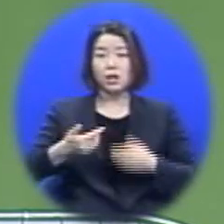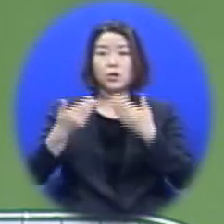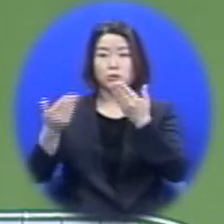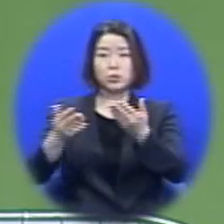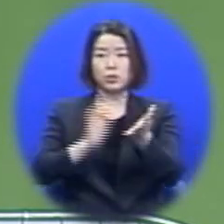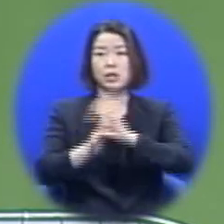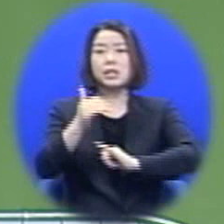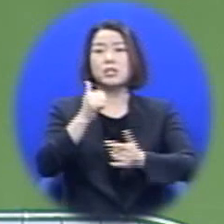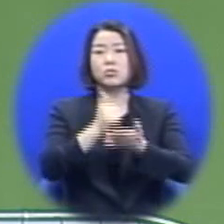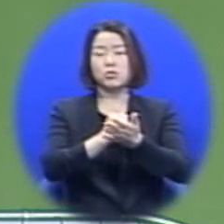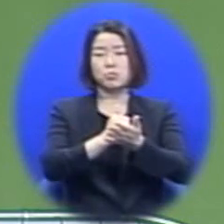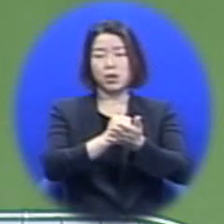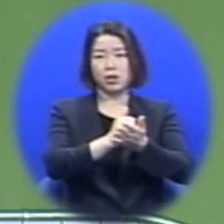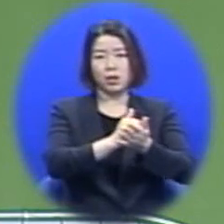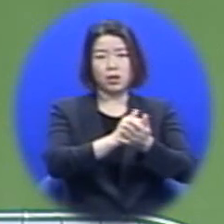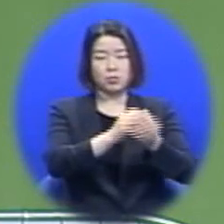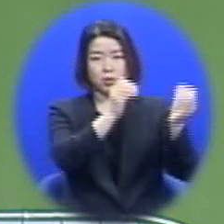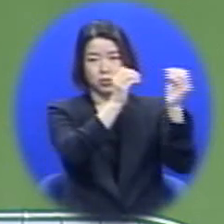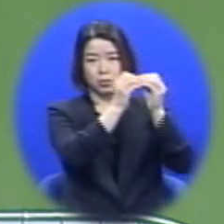거예요.